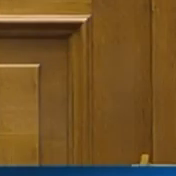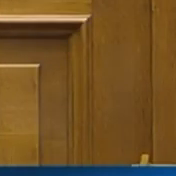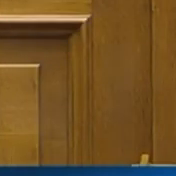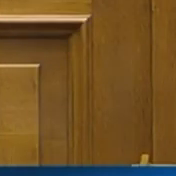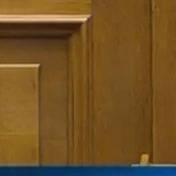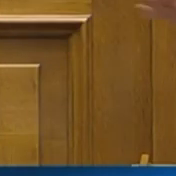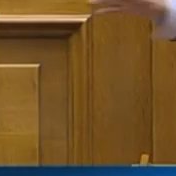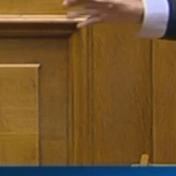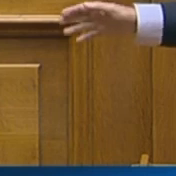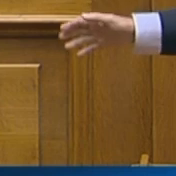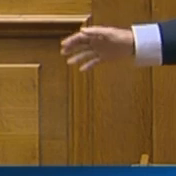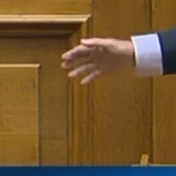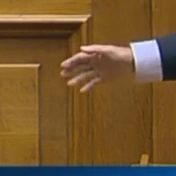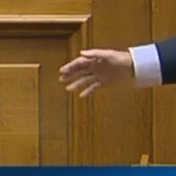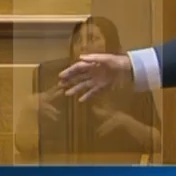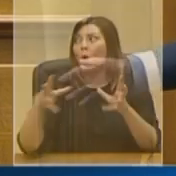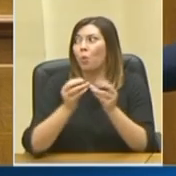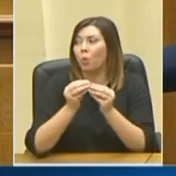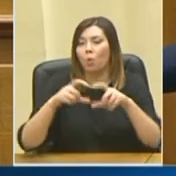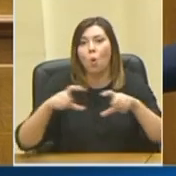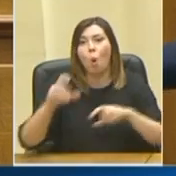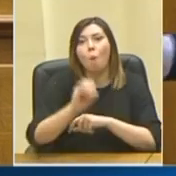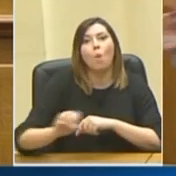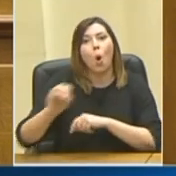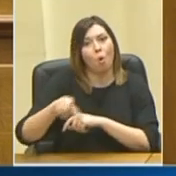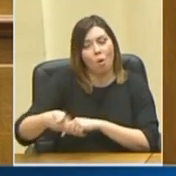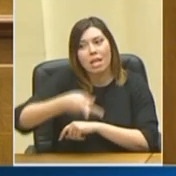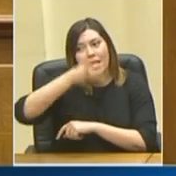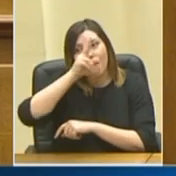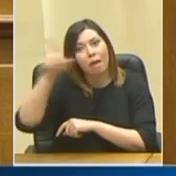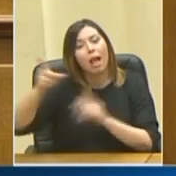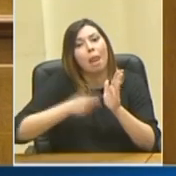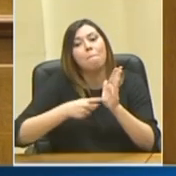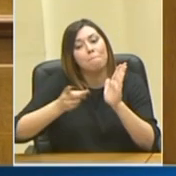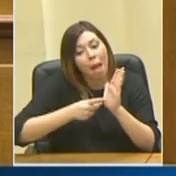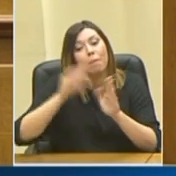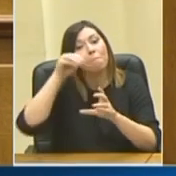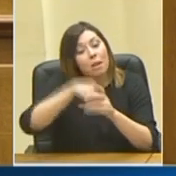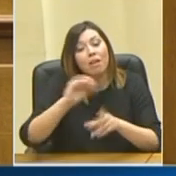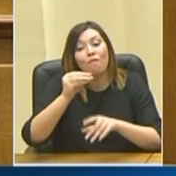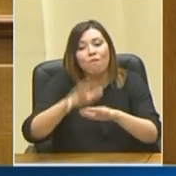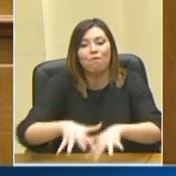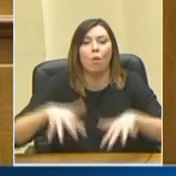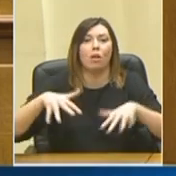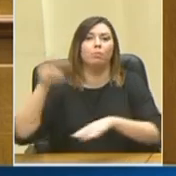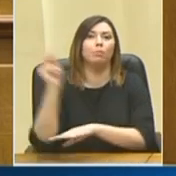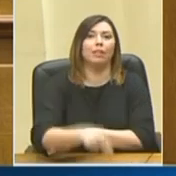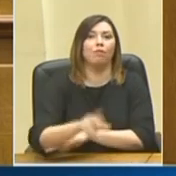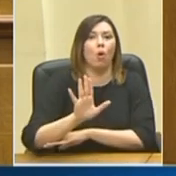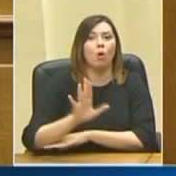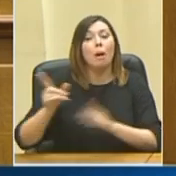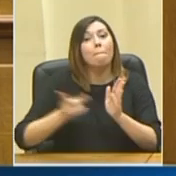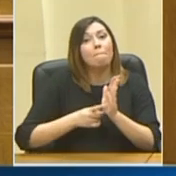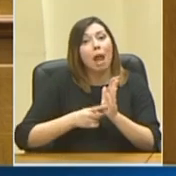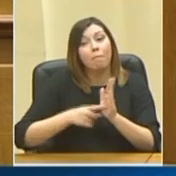ομόλογο. Όχι ο υπουργός να κάνει του κεφαλιού του. Να έρχεται προς ψήφιση στην εθνική